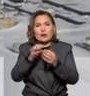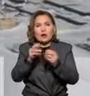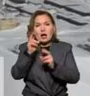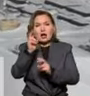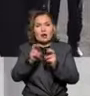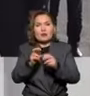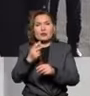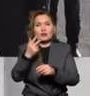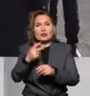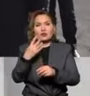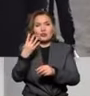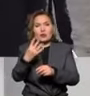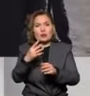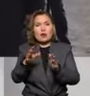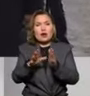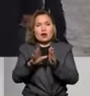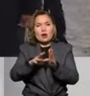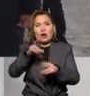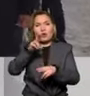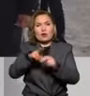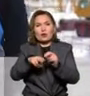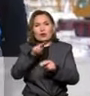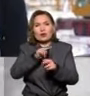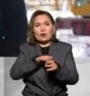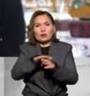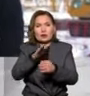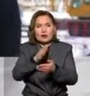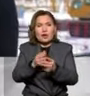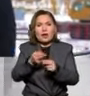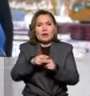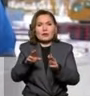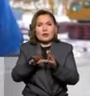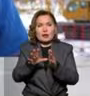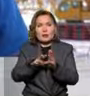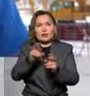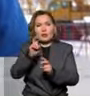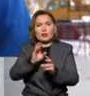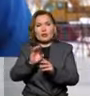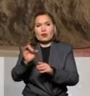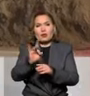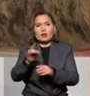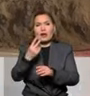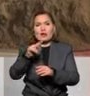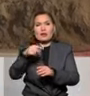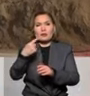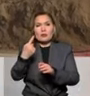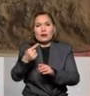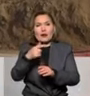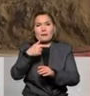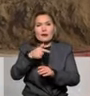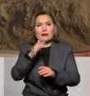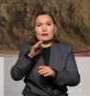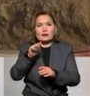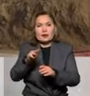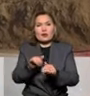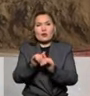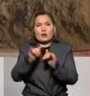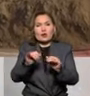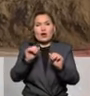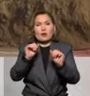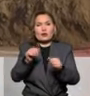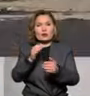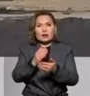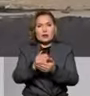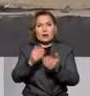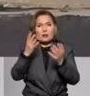кәсіпорында 3 және 4 энергоблок құрылысы жүріп жатыр. Бұл энергия өндіру көлемін 2,1 гигаваттқа дейін арттыруға мүмкіндік